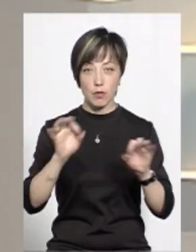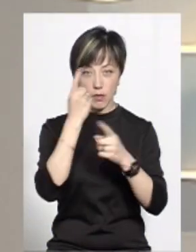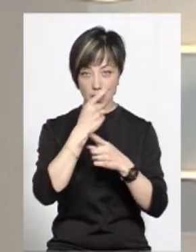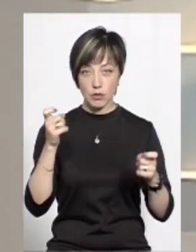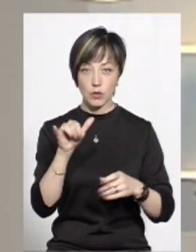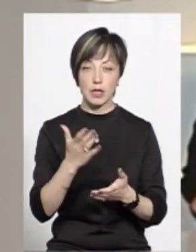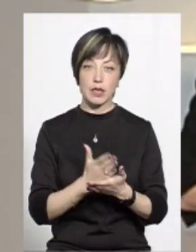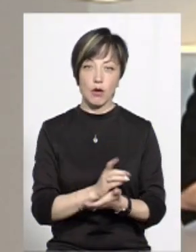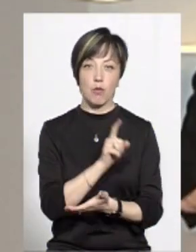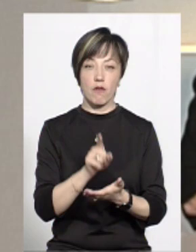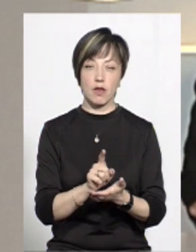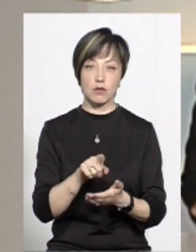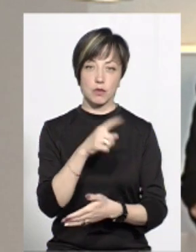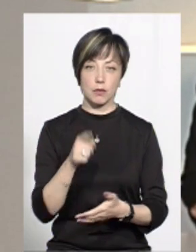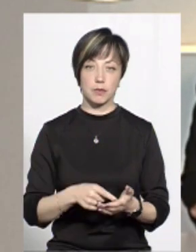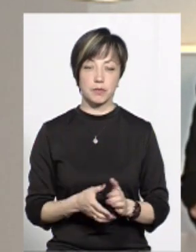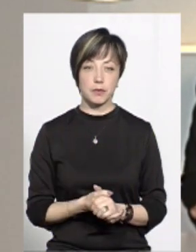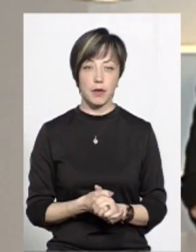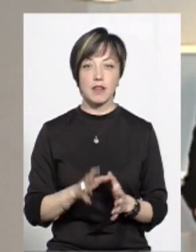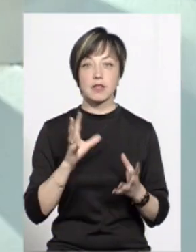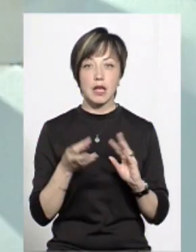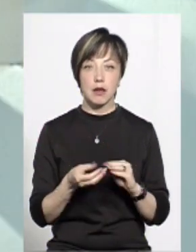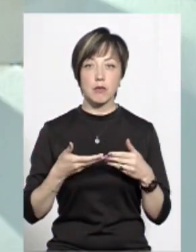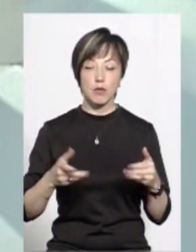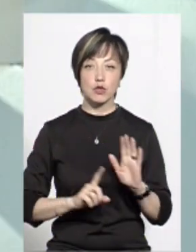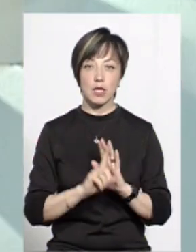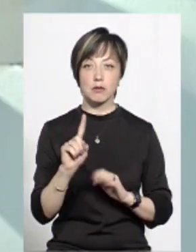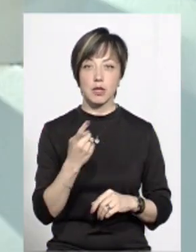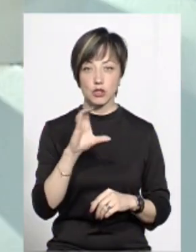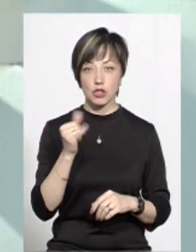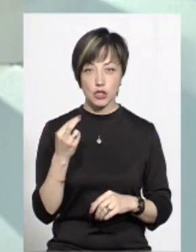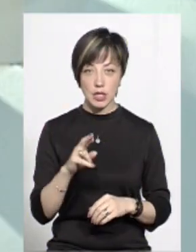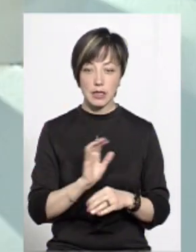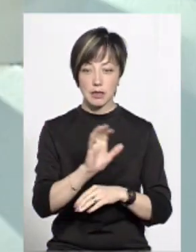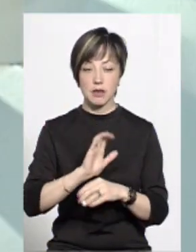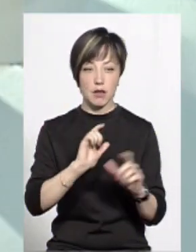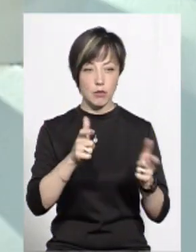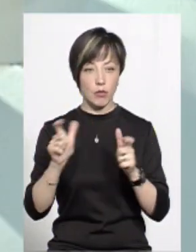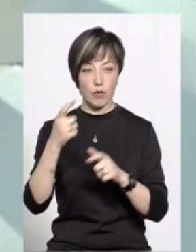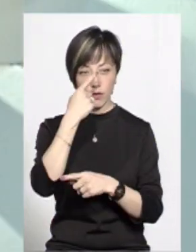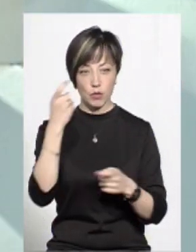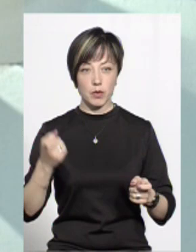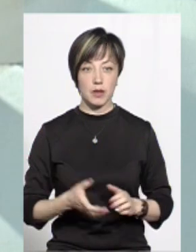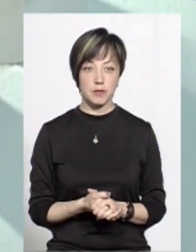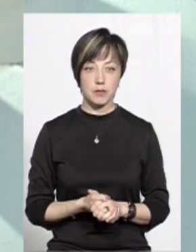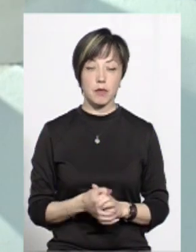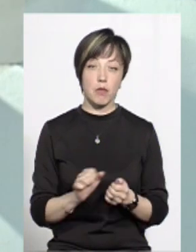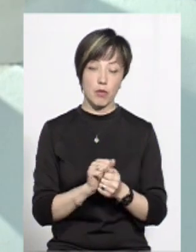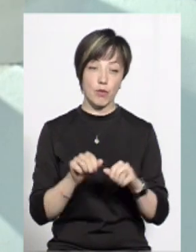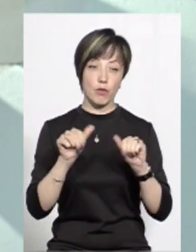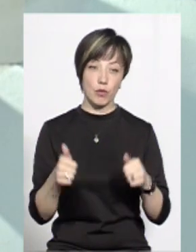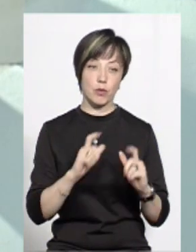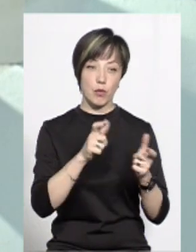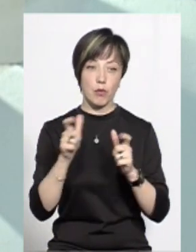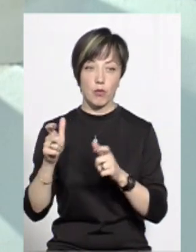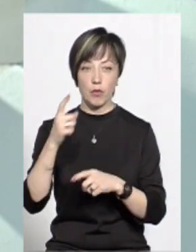інформацію, що у них є такий обов'язок? Взагалі-то ми, починаючи з 1 січня, надсилаємо їм повідомлення. в паперовому вигляді